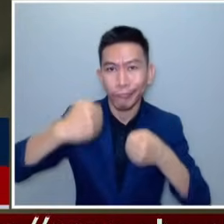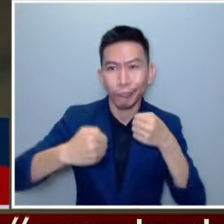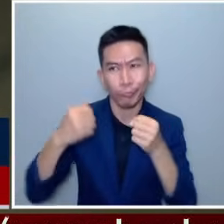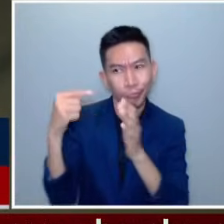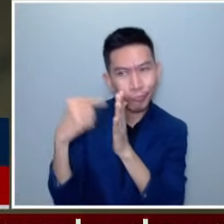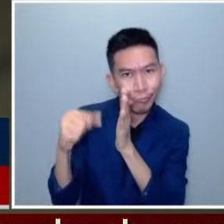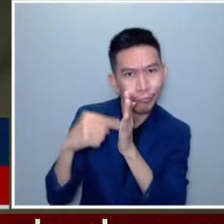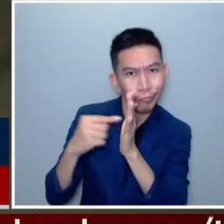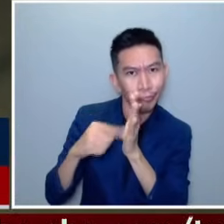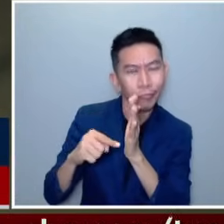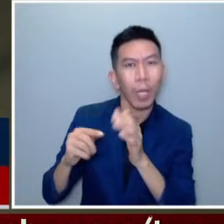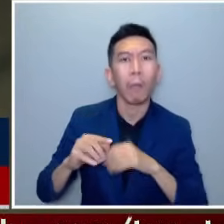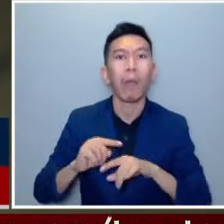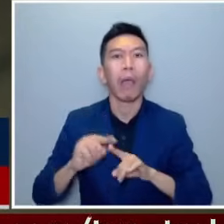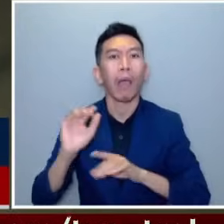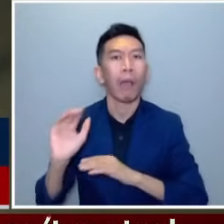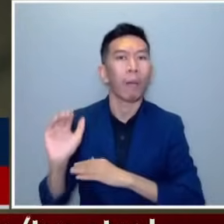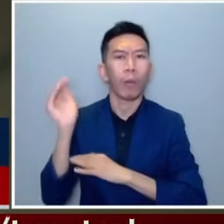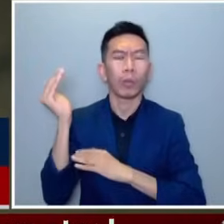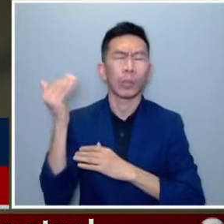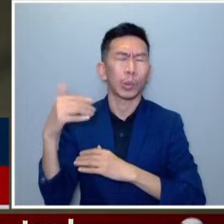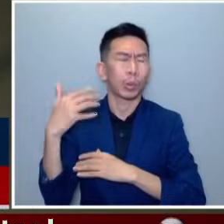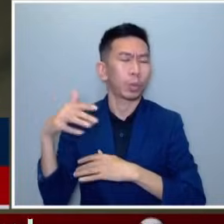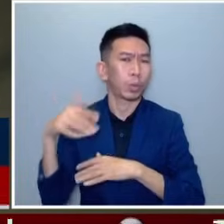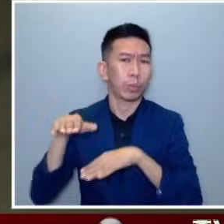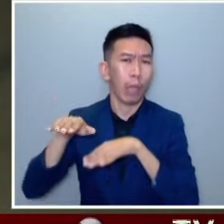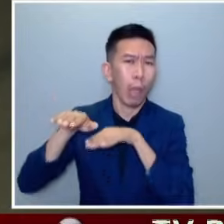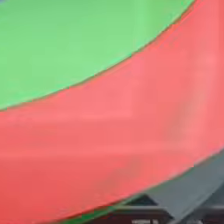yung eksena, mas masikip at mas matraffic.